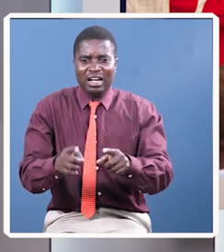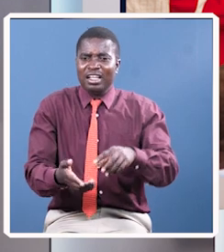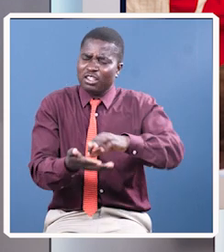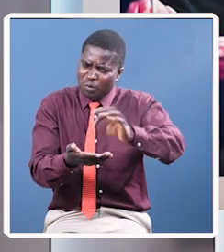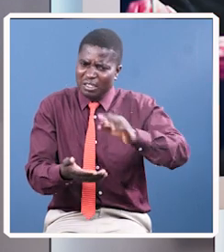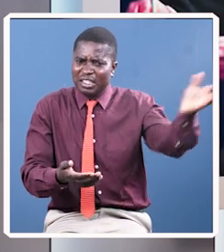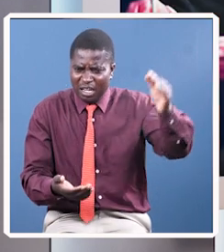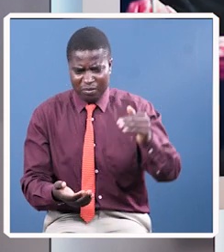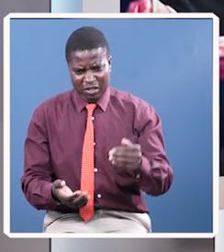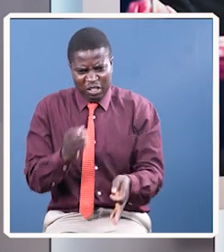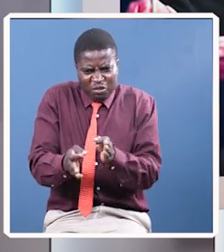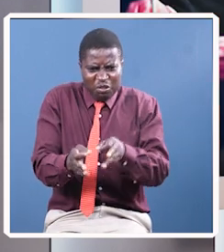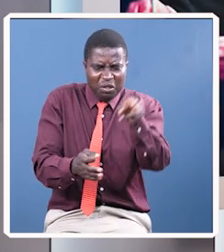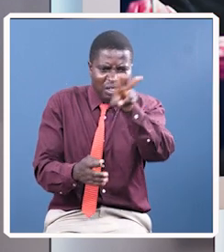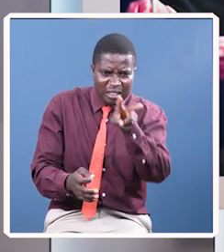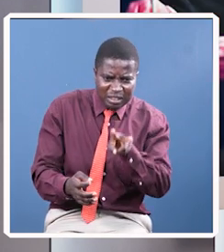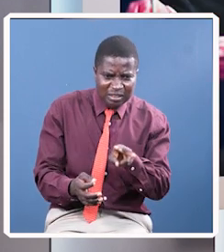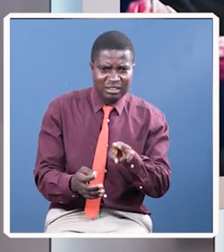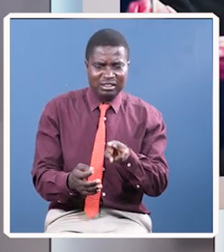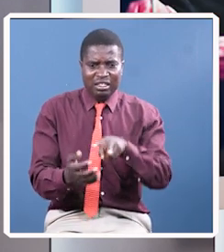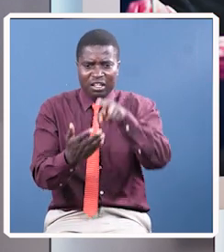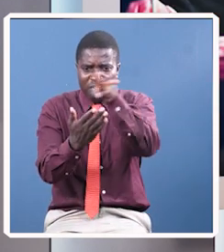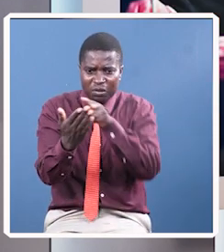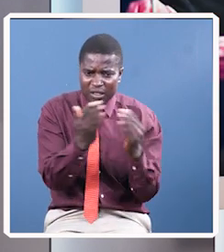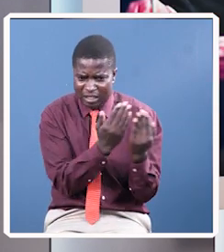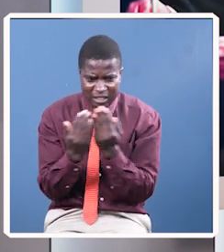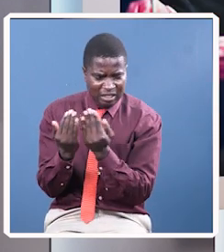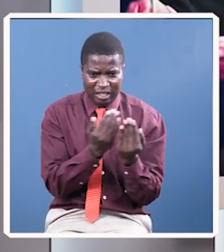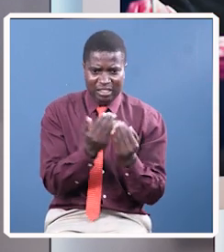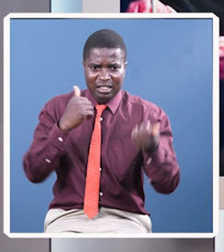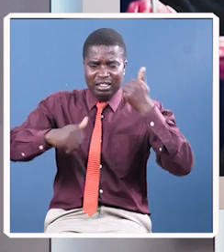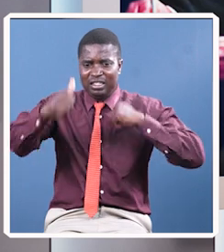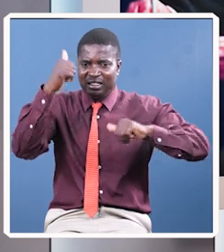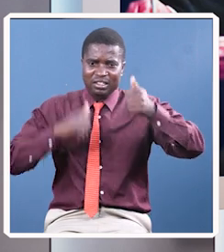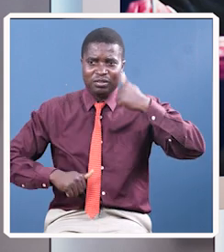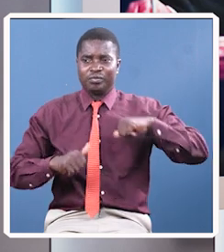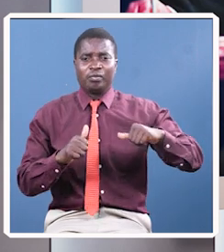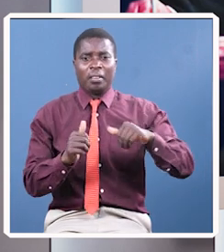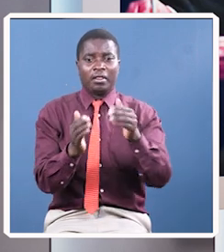So ukazoenda mubhuku ramabasa rinokuratidza zvakare very interesting